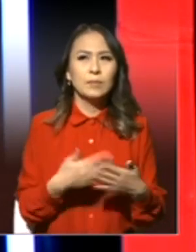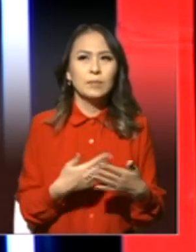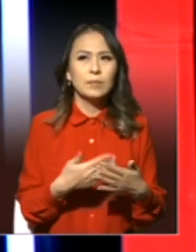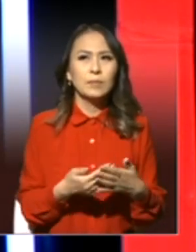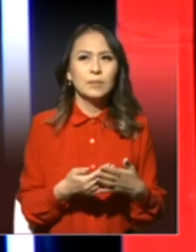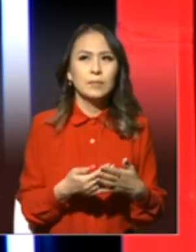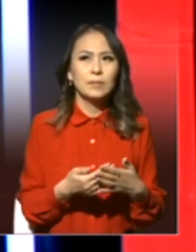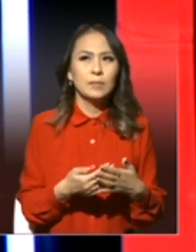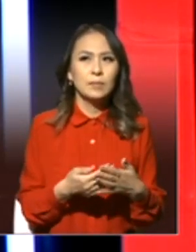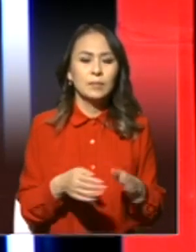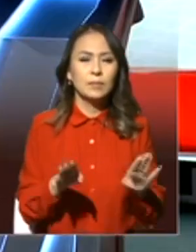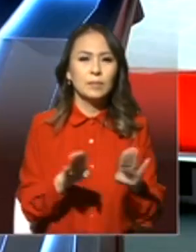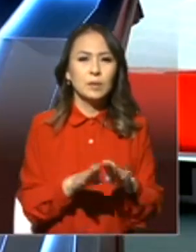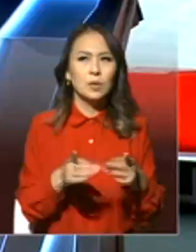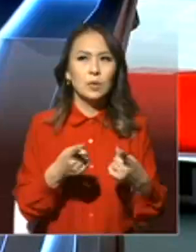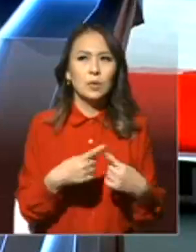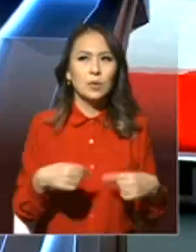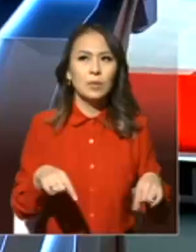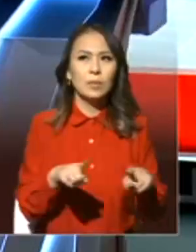Неге себебі қоғамда сондай